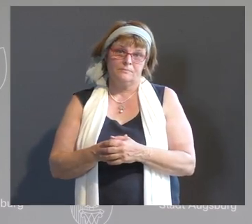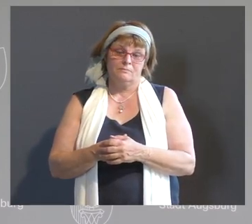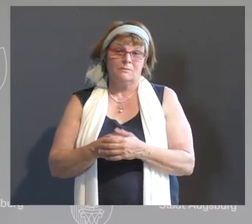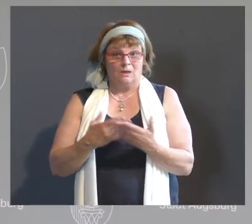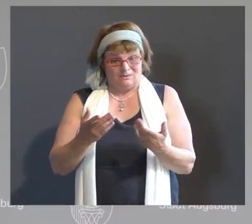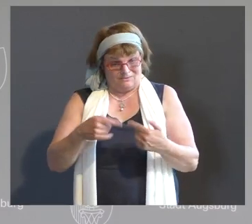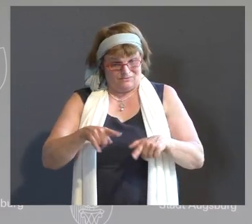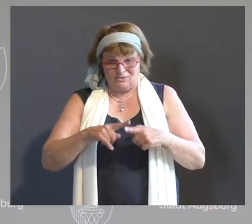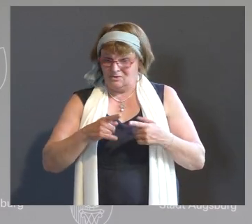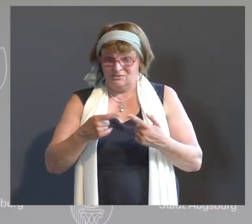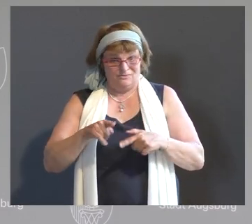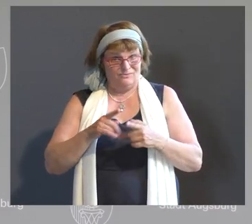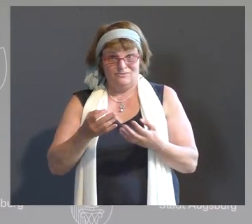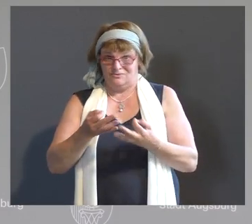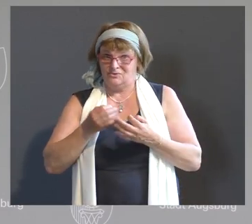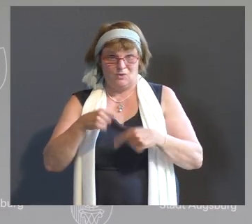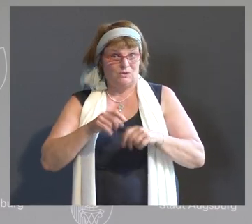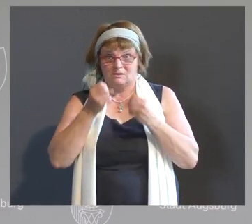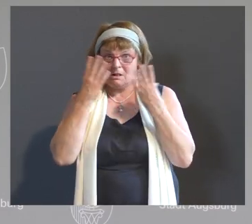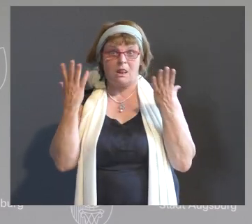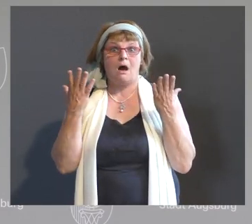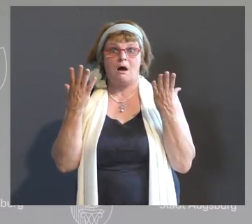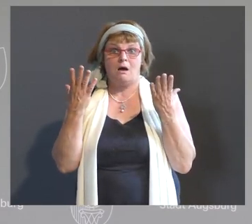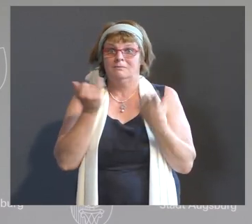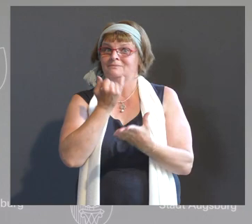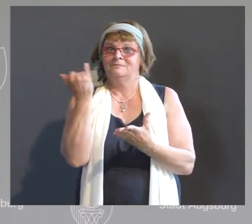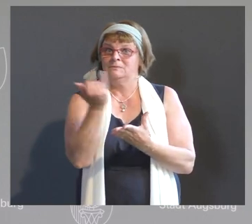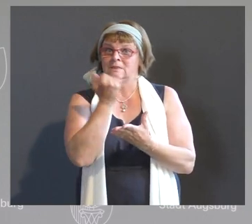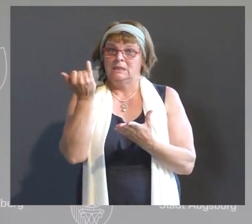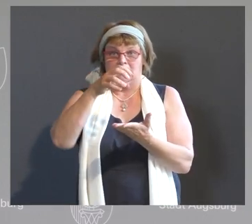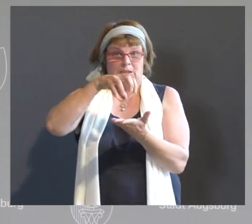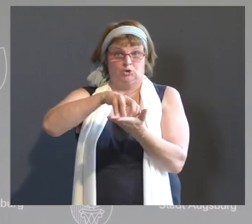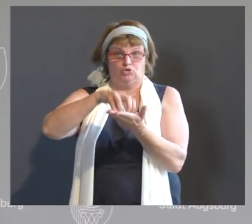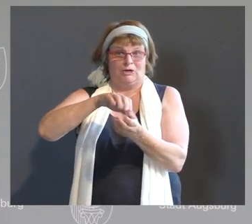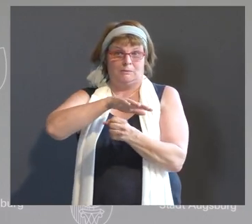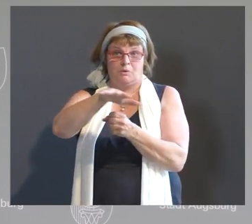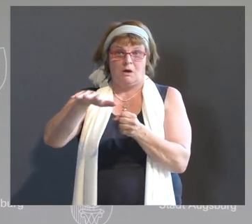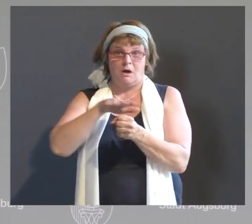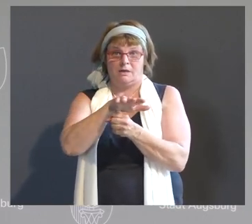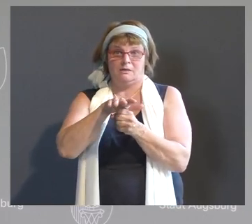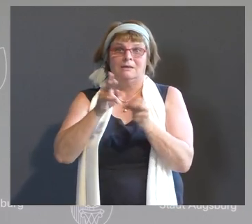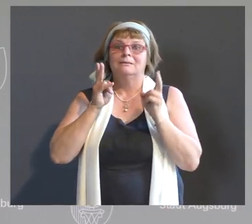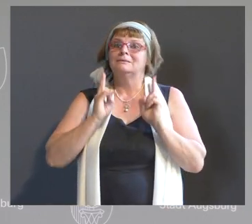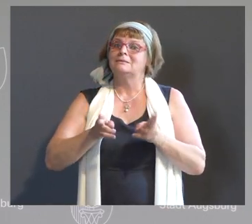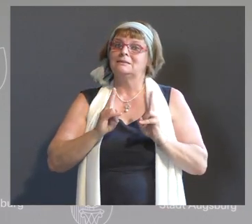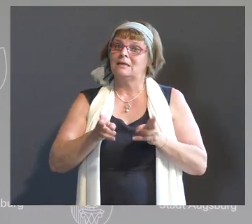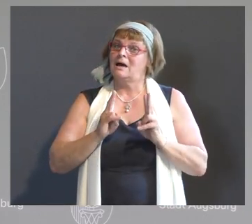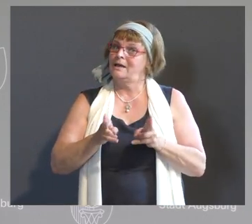für uns klar, dass der weitere Innenstadtbereich, dass wir die Sicherheit für die Menschen